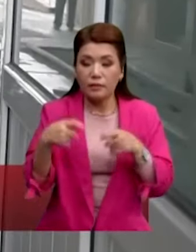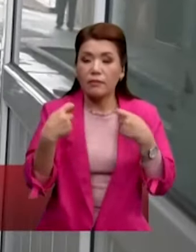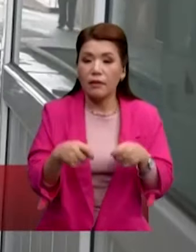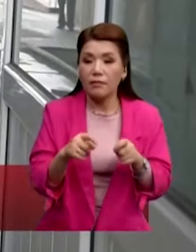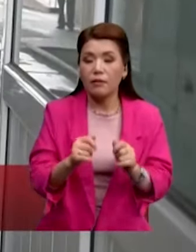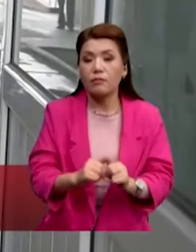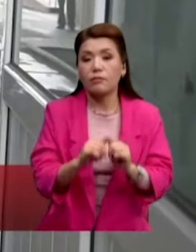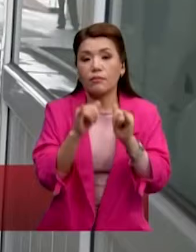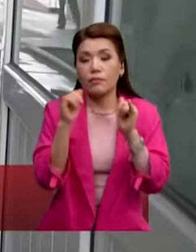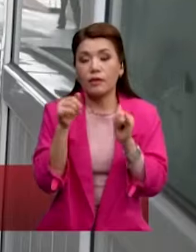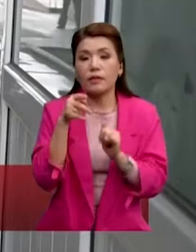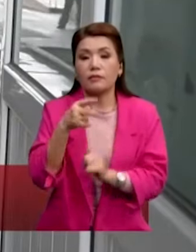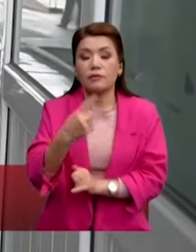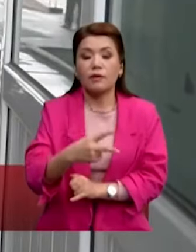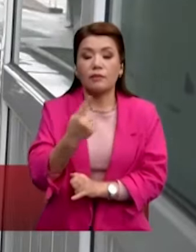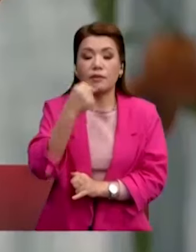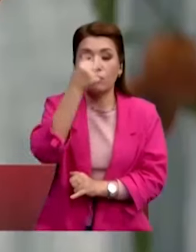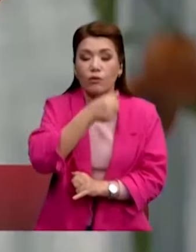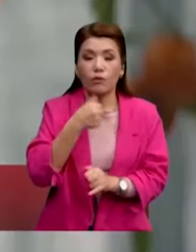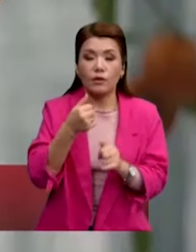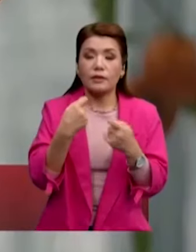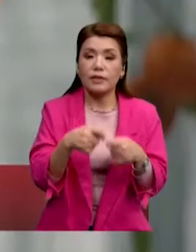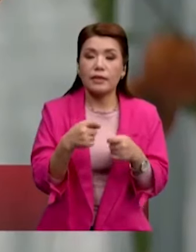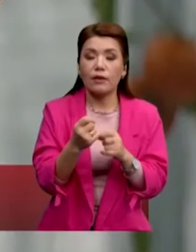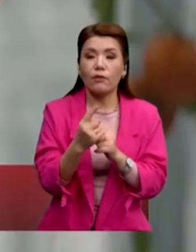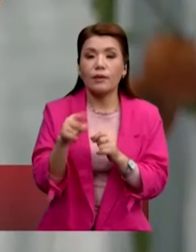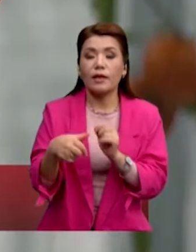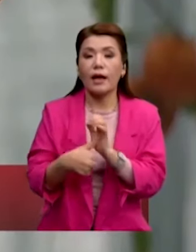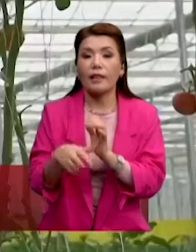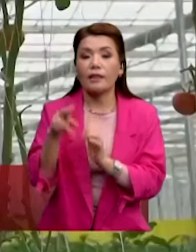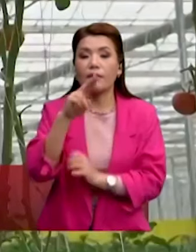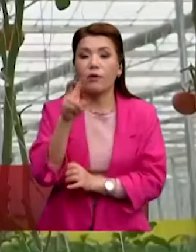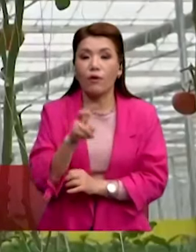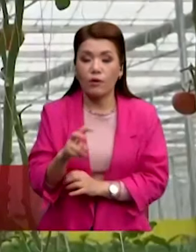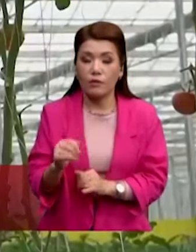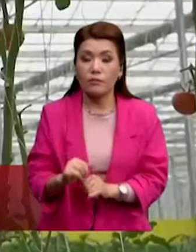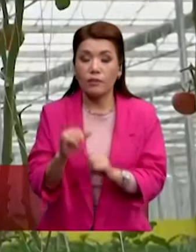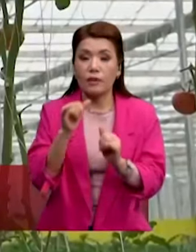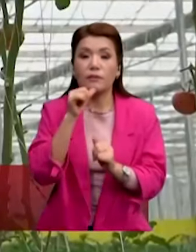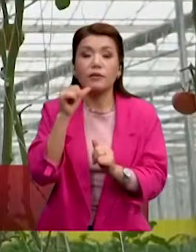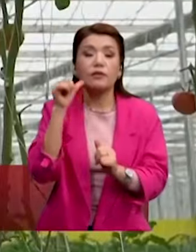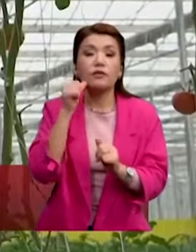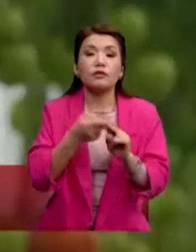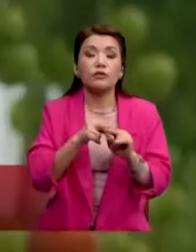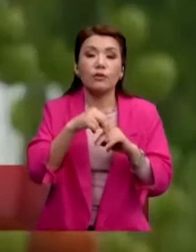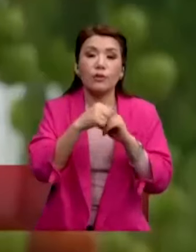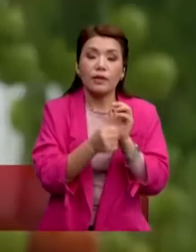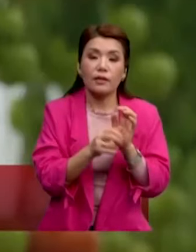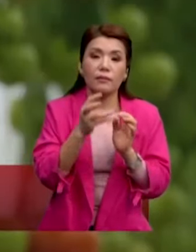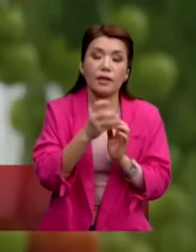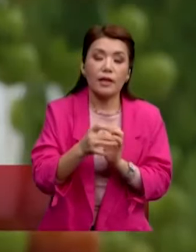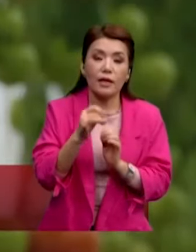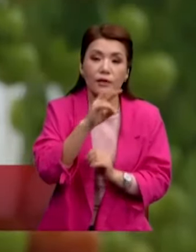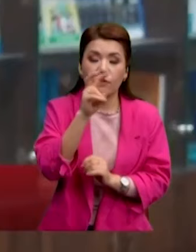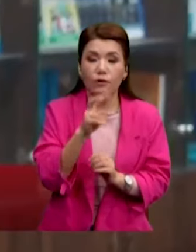айналымын арттырған. 2021 жылы сауда көлемі 11,6 миллиард долларға өссе, өткен жылдың 10 айында 16 миллиард доллардан